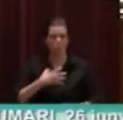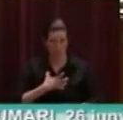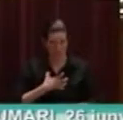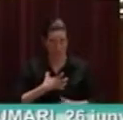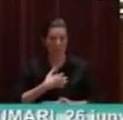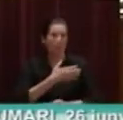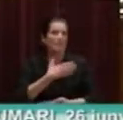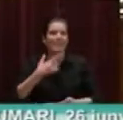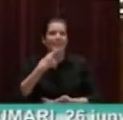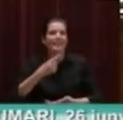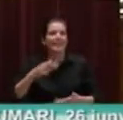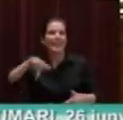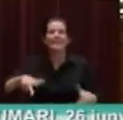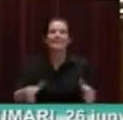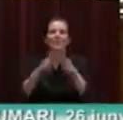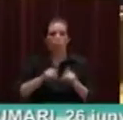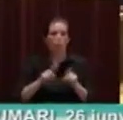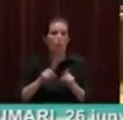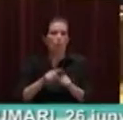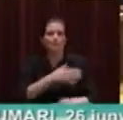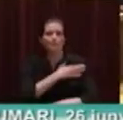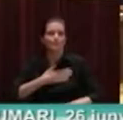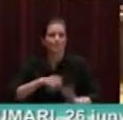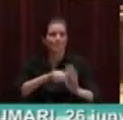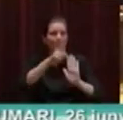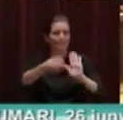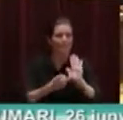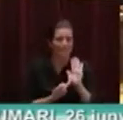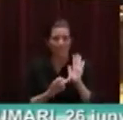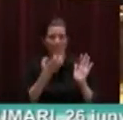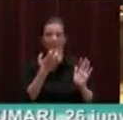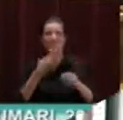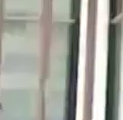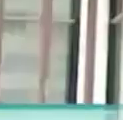barri o poble puguin pagar els preus de la seva zona.